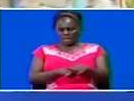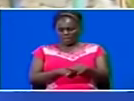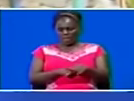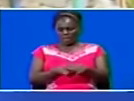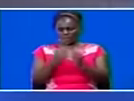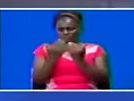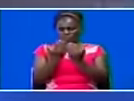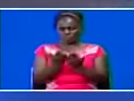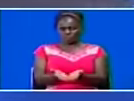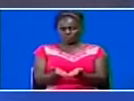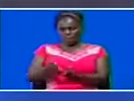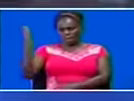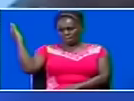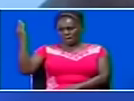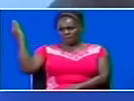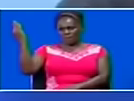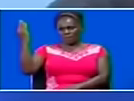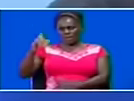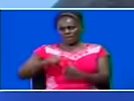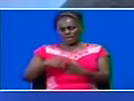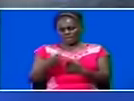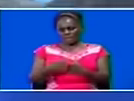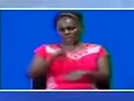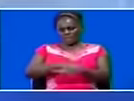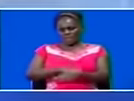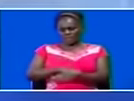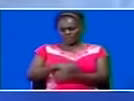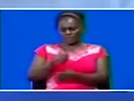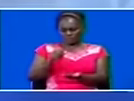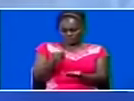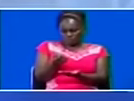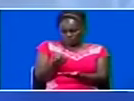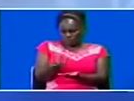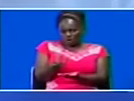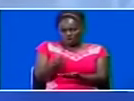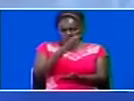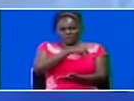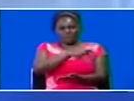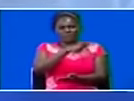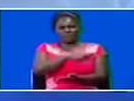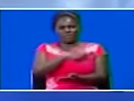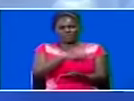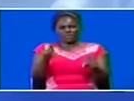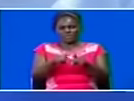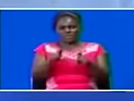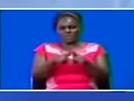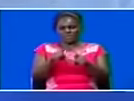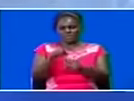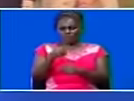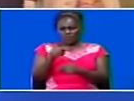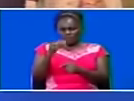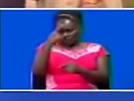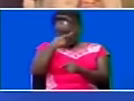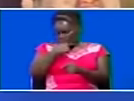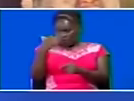feri akihubiri, kisha baadaye kupata mapato kidogo. Sawia na zingine nyingi nchini, familia ya Wadesa inatarajia